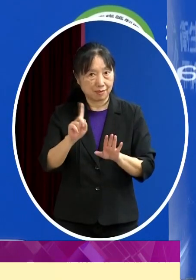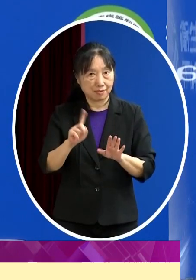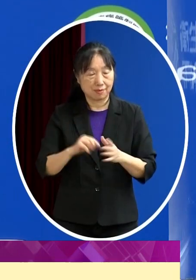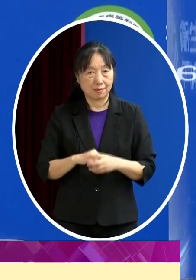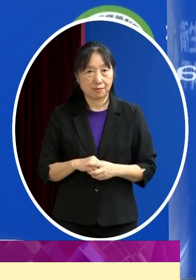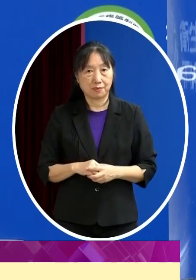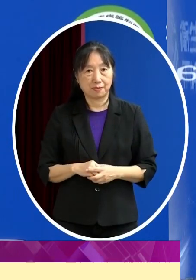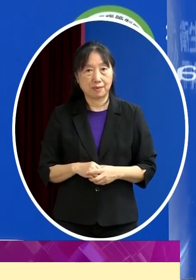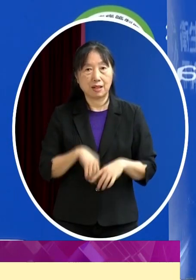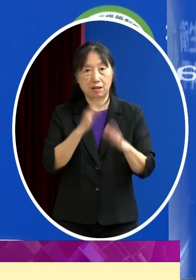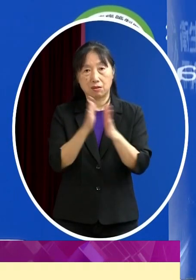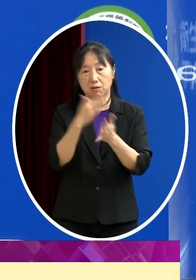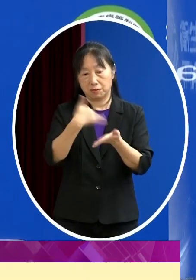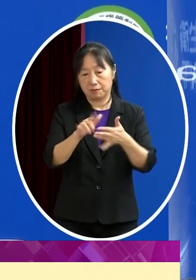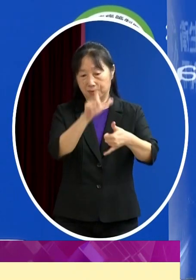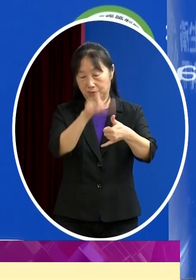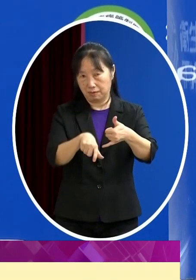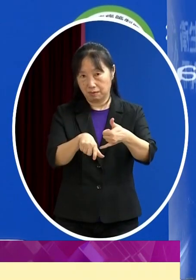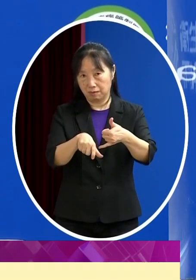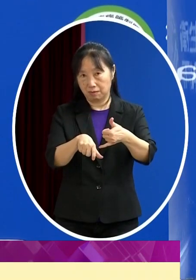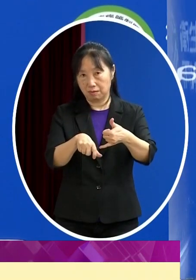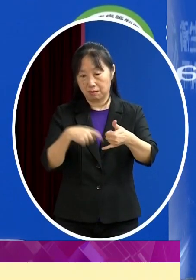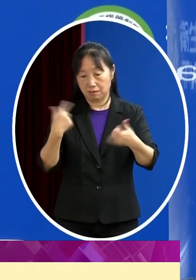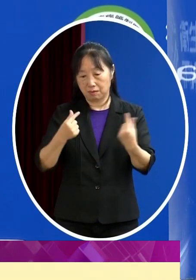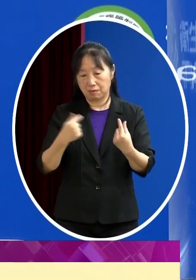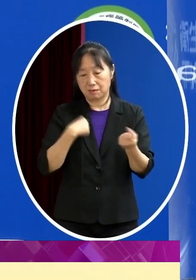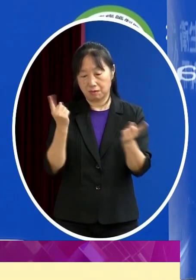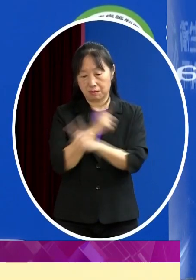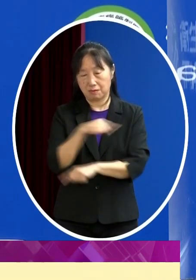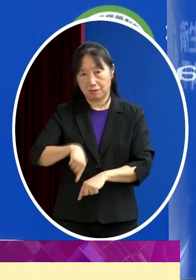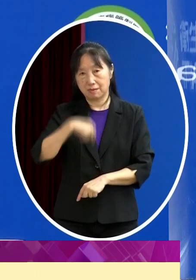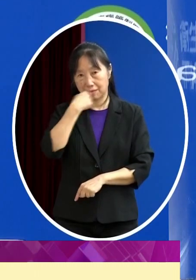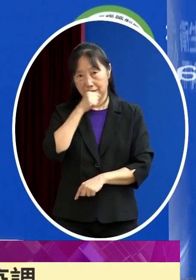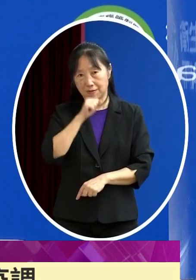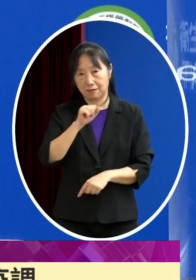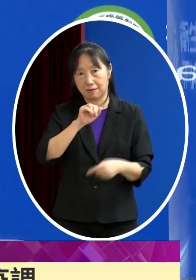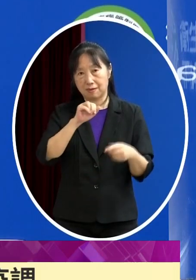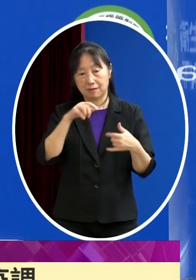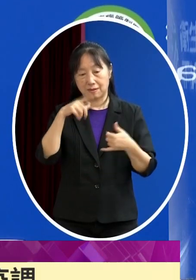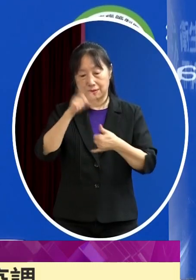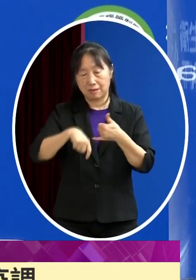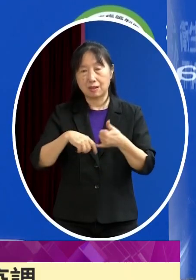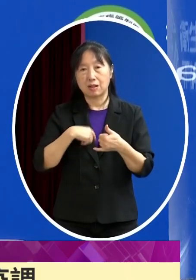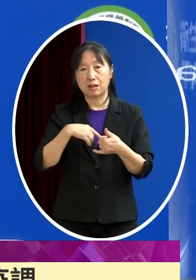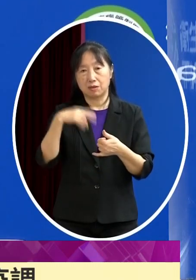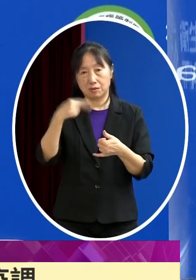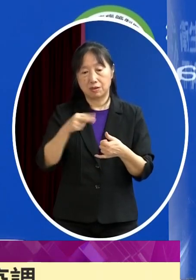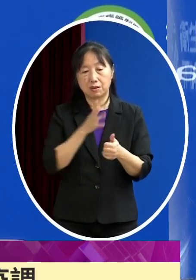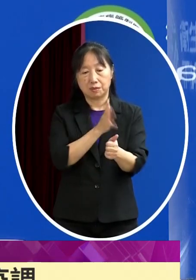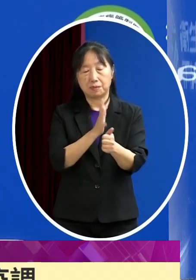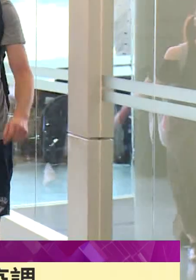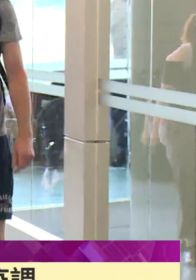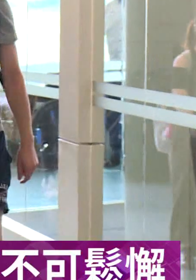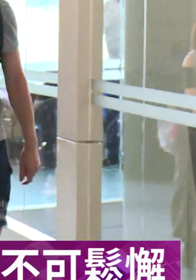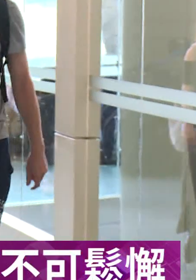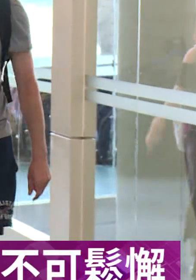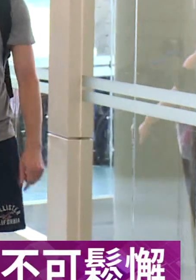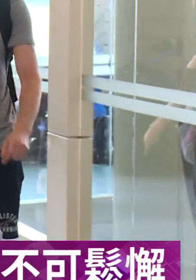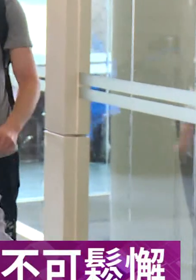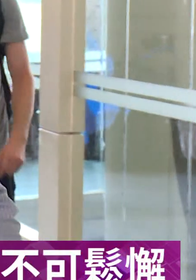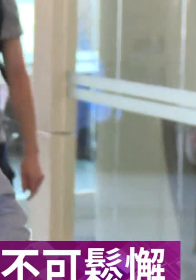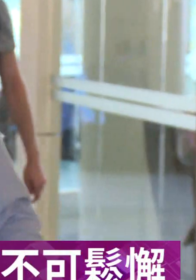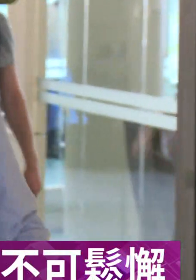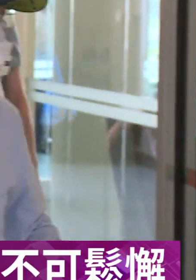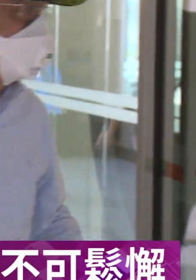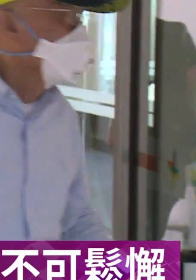把当作所有的个案，还是当作一个本土的个案，那进行在台湾的一个接触史的追踪跟医调。 小心翼翼，